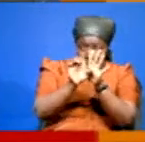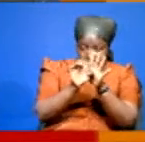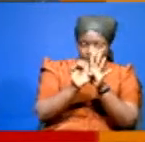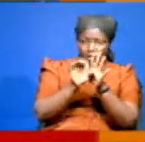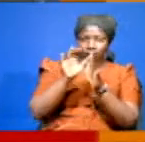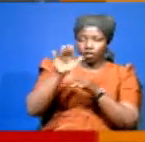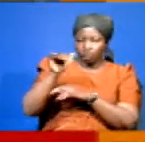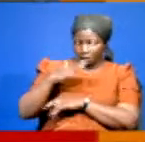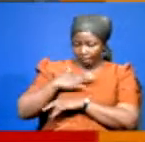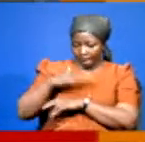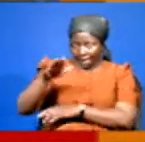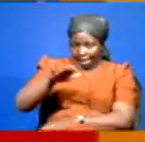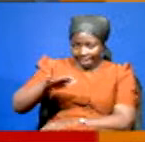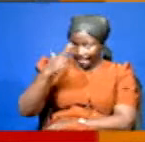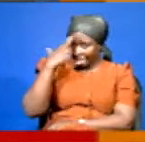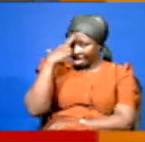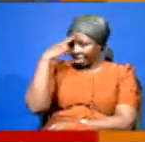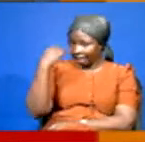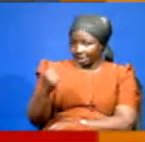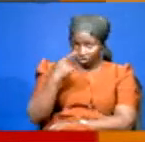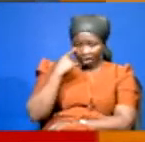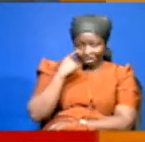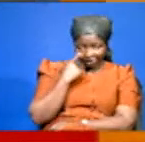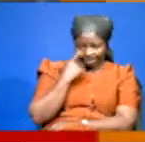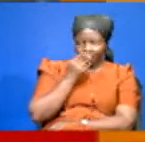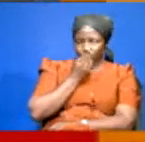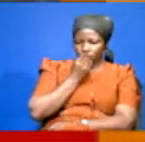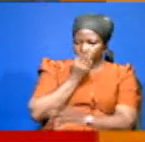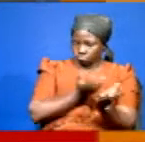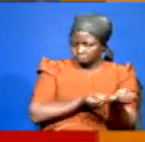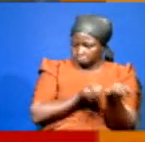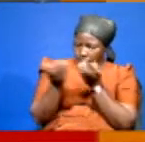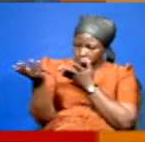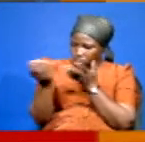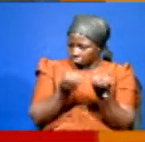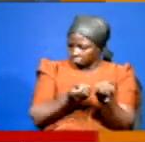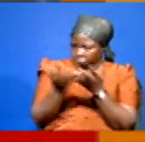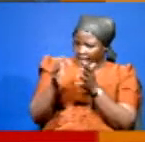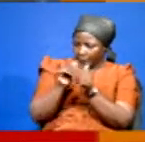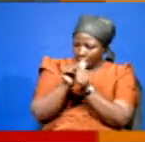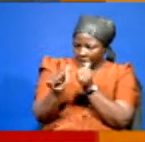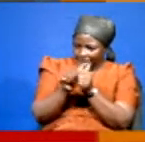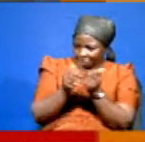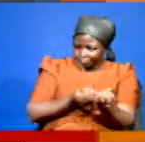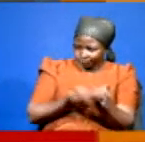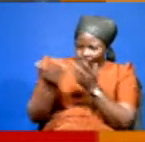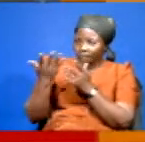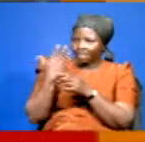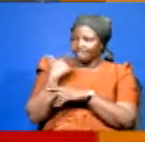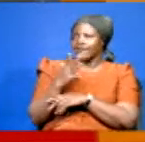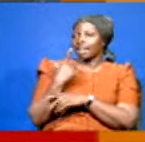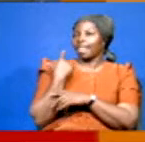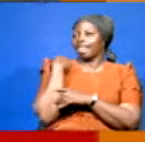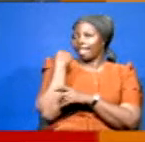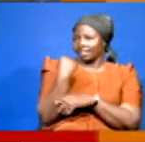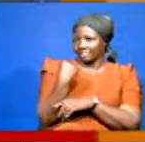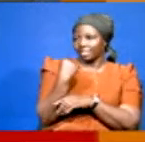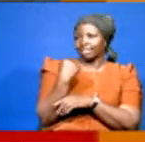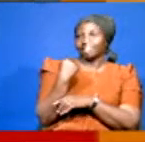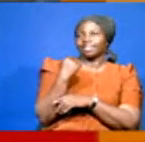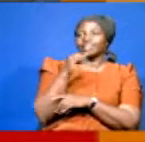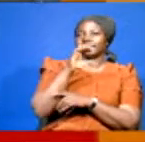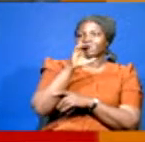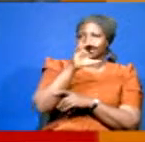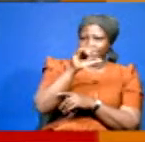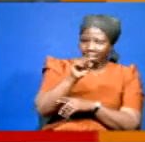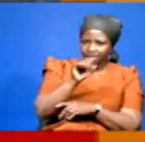Kajiado, niliona kuliletwa chakula, mahindi ikapeanwa. Na juzi waziri Owalo alikuwa Siaya akipeana mahindi. Swali